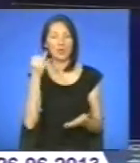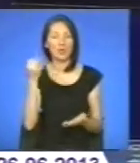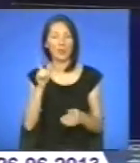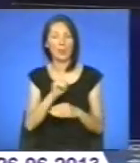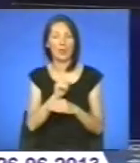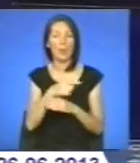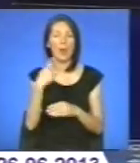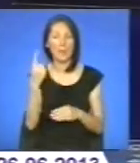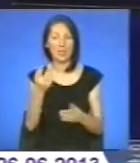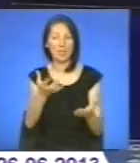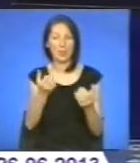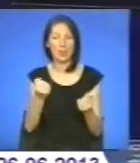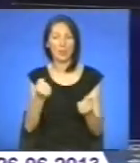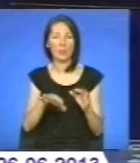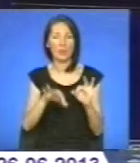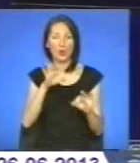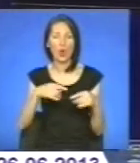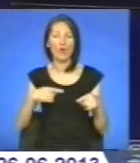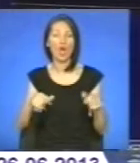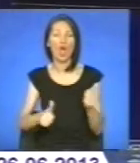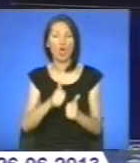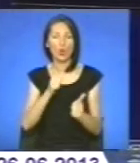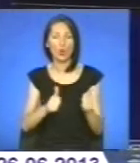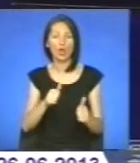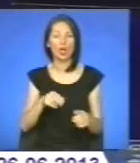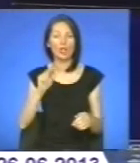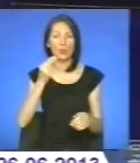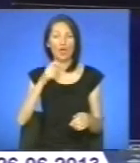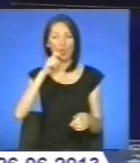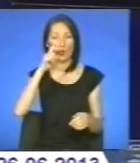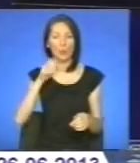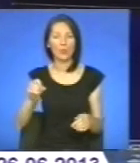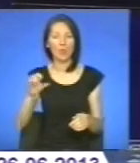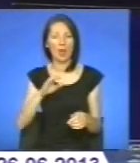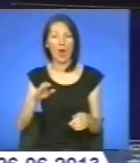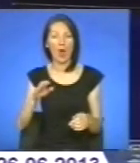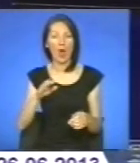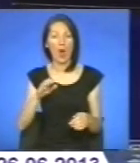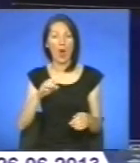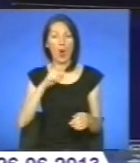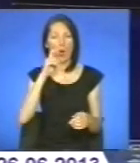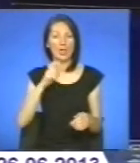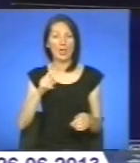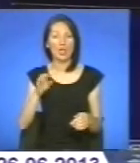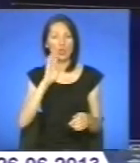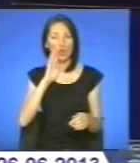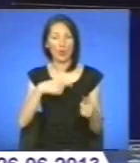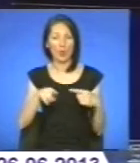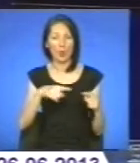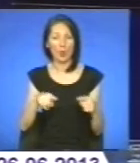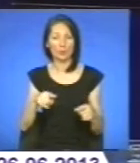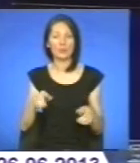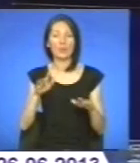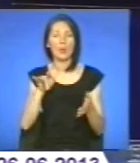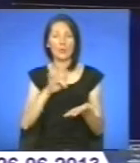Тернопіль першим прийматиме віддірковий тур Чемпіонату Європи з жіночого футболу. З 27 по 29 червня на міському